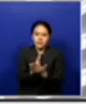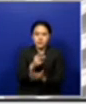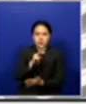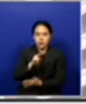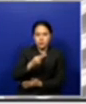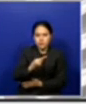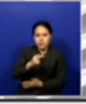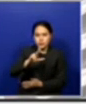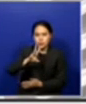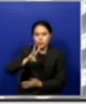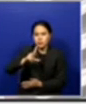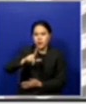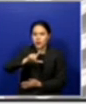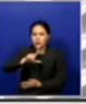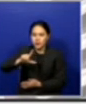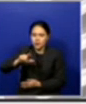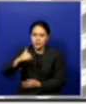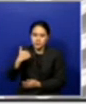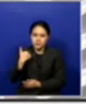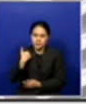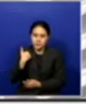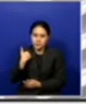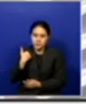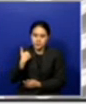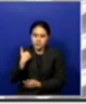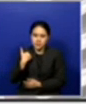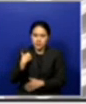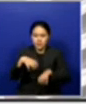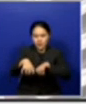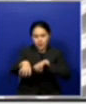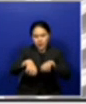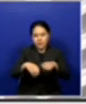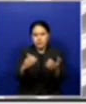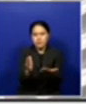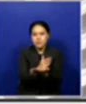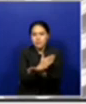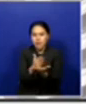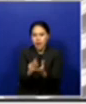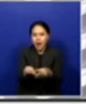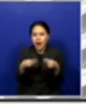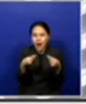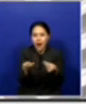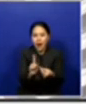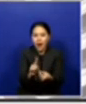านเนี่ยสามารถจัดสรรให้ได้เพียง